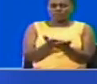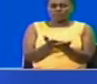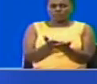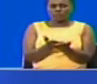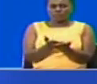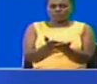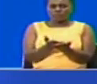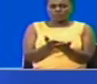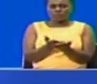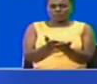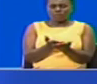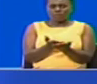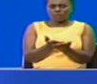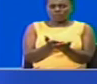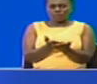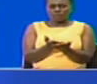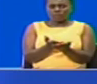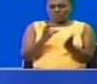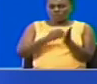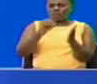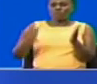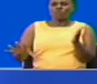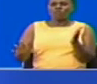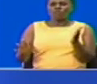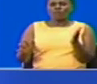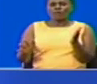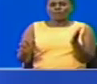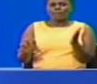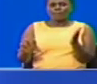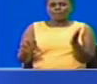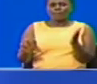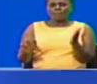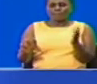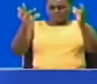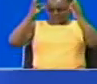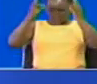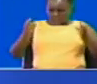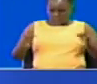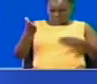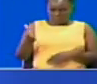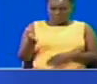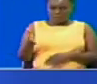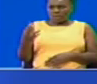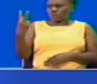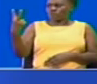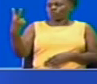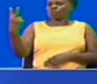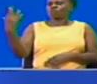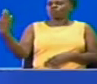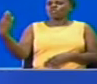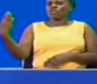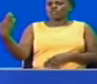case. Accordingly, the same is hereby struck out and is so ordered. Kwenye uamuzi wao, yapo mambo mawili ambayo